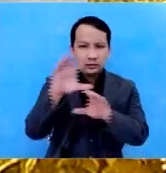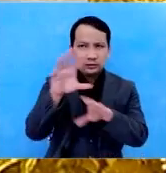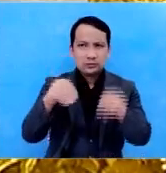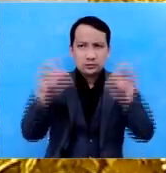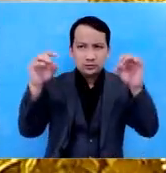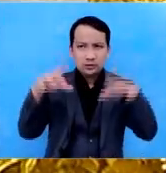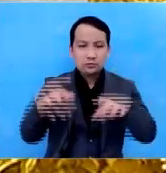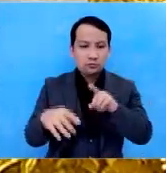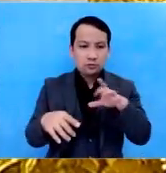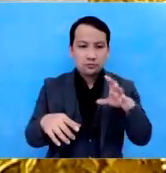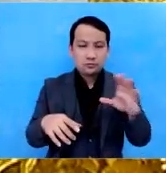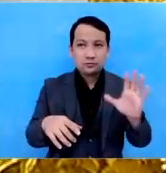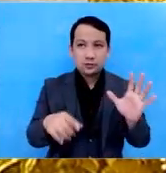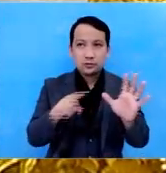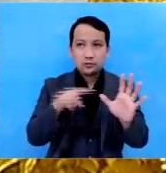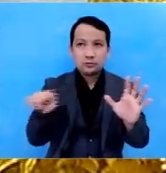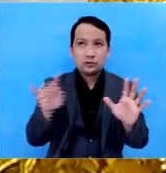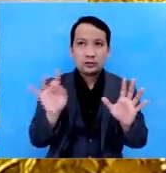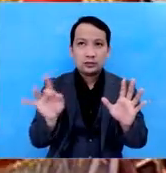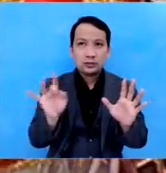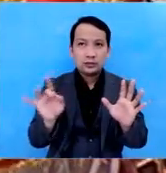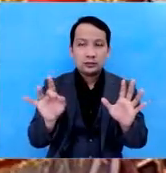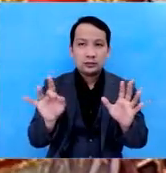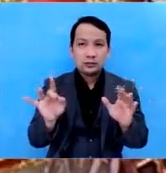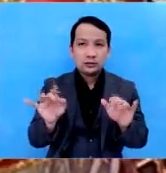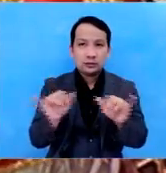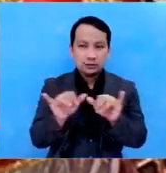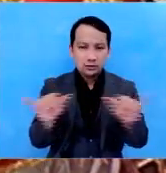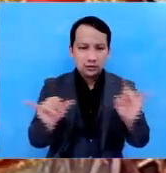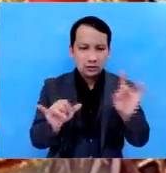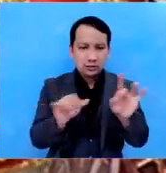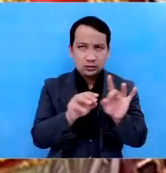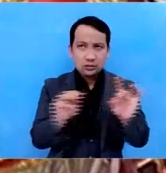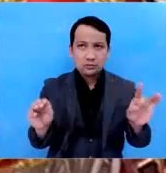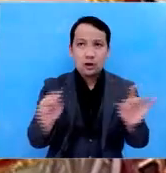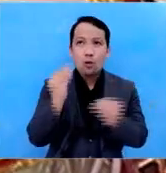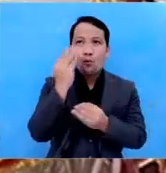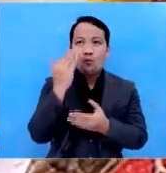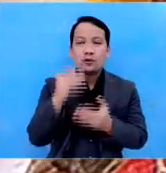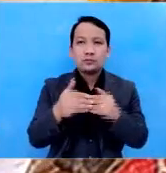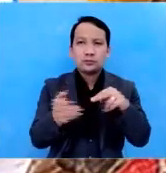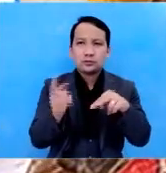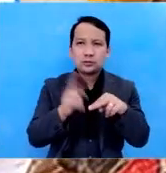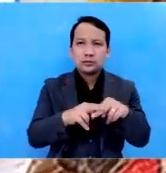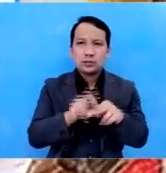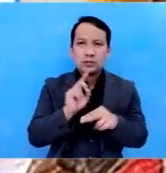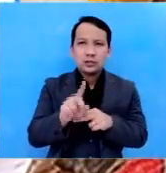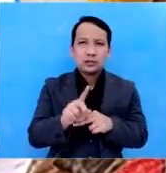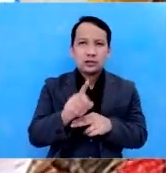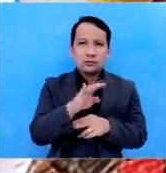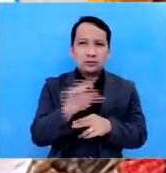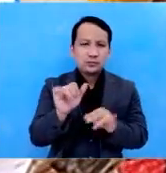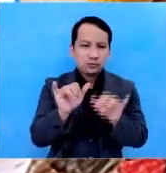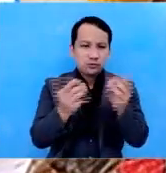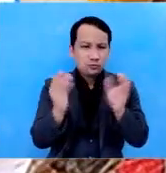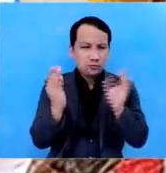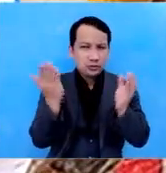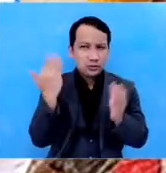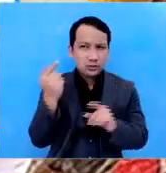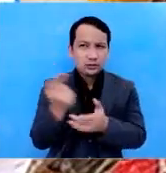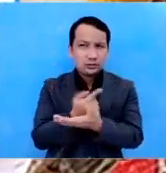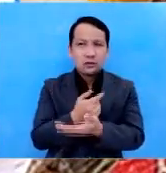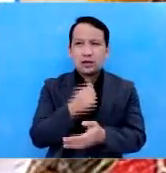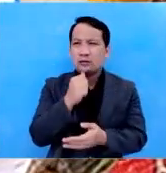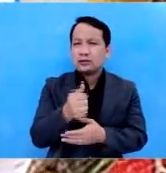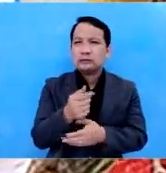hanggang 180 pesos ang 8 meters. Bahagyang tumaas ang mga produktong yan maliban sa bilin kumpara noong isang taon.